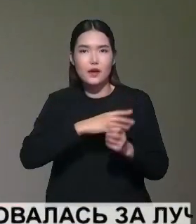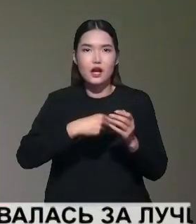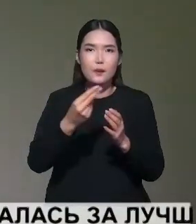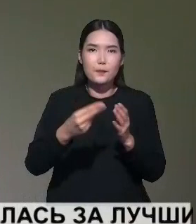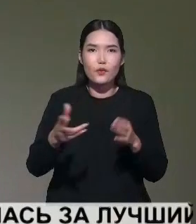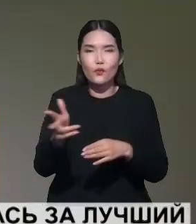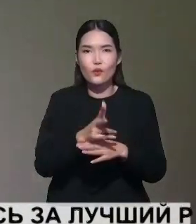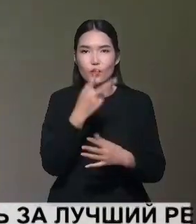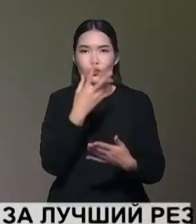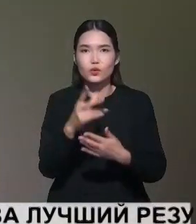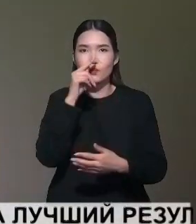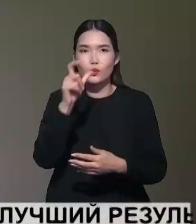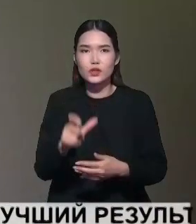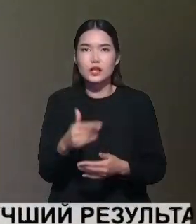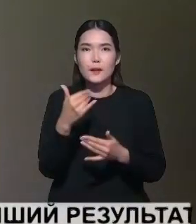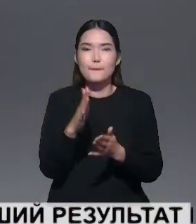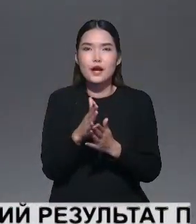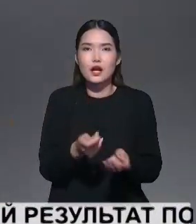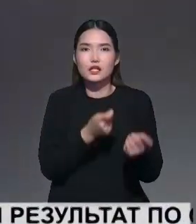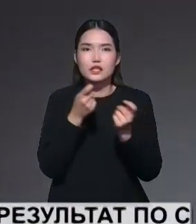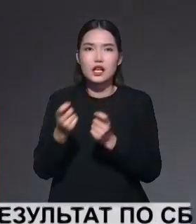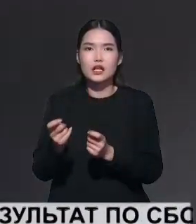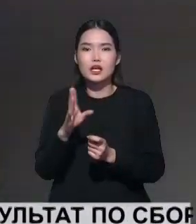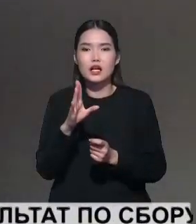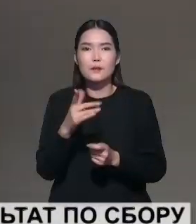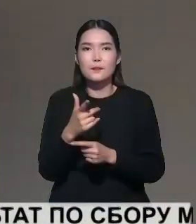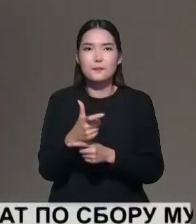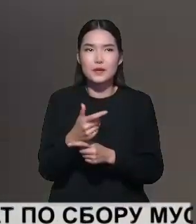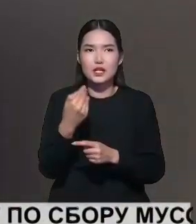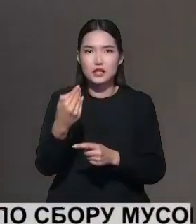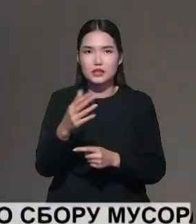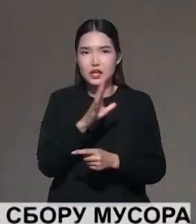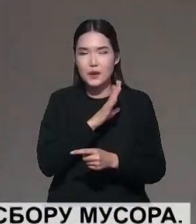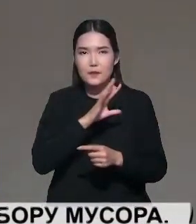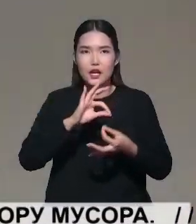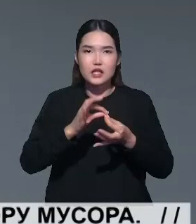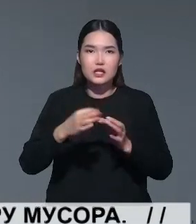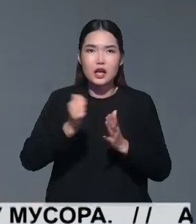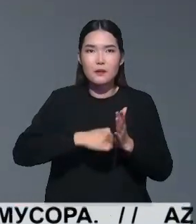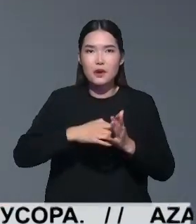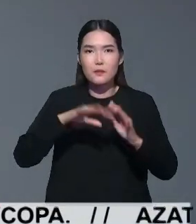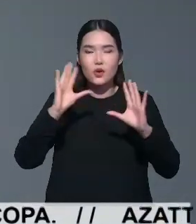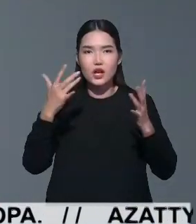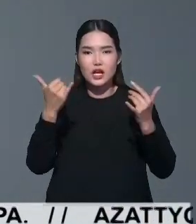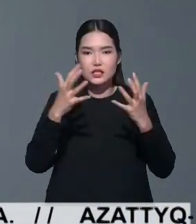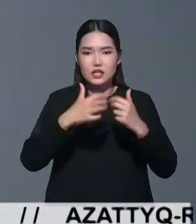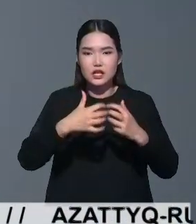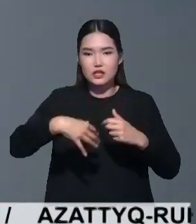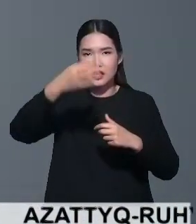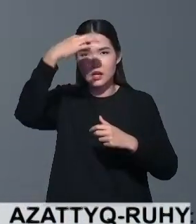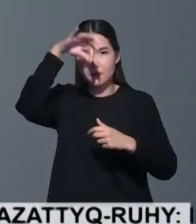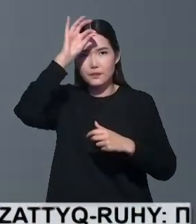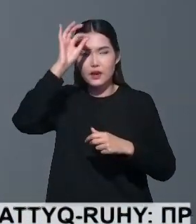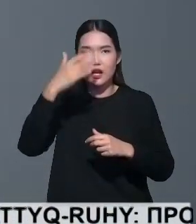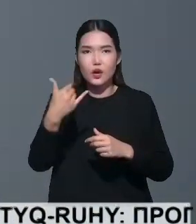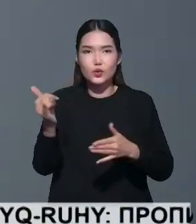видео указывается, что мужчина просил привезти ему травматический пистолет. В деталях и причинах происшествия сейчас разбирается полиция. Стражи